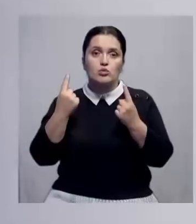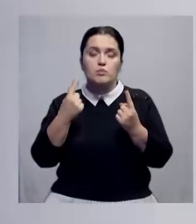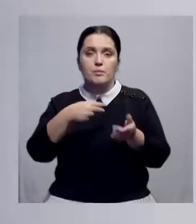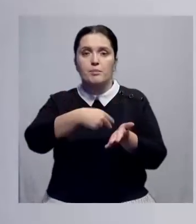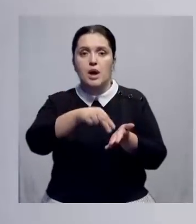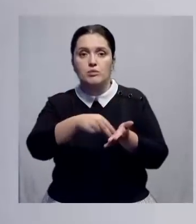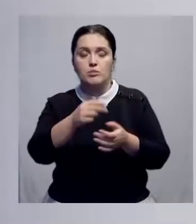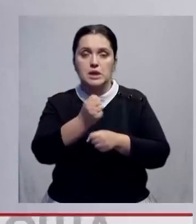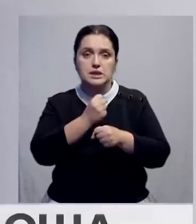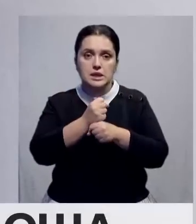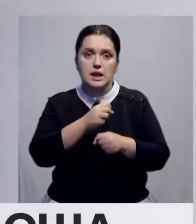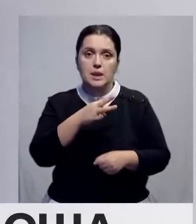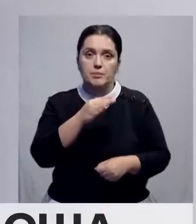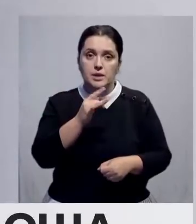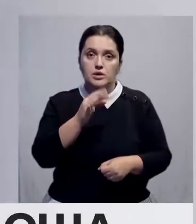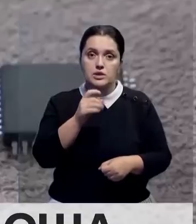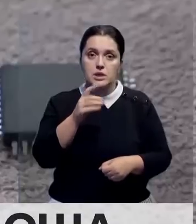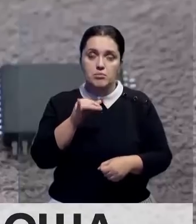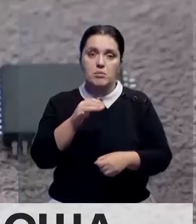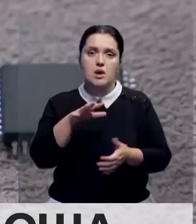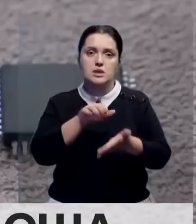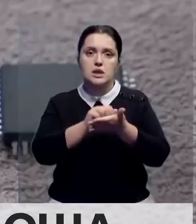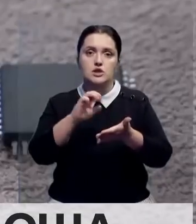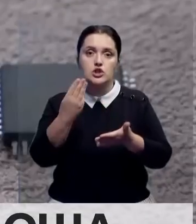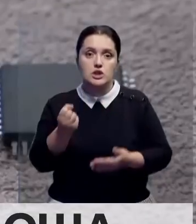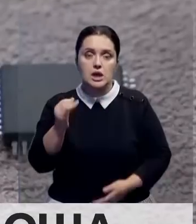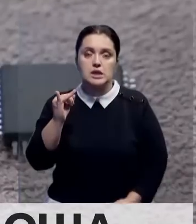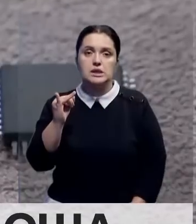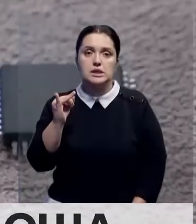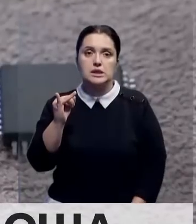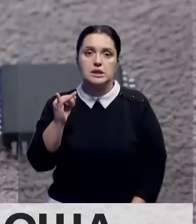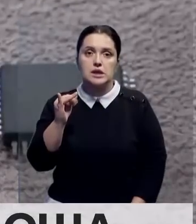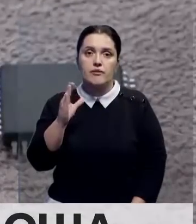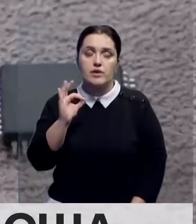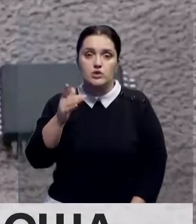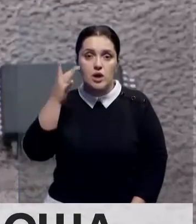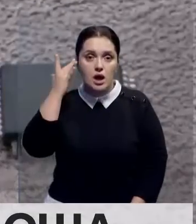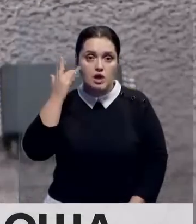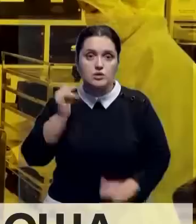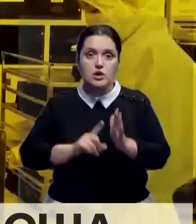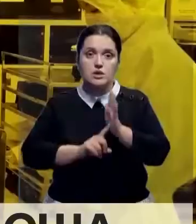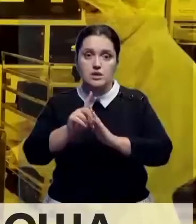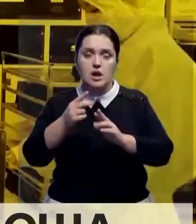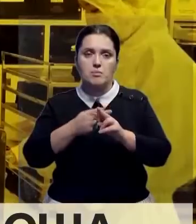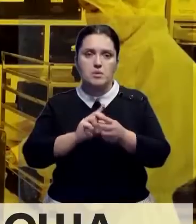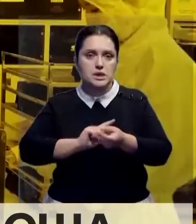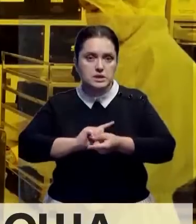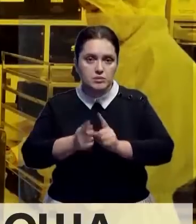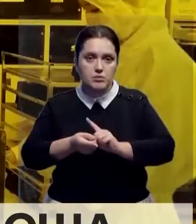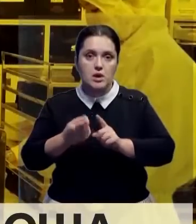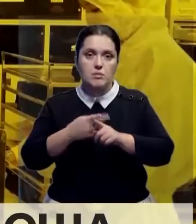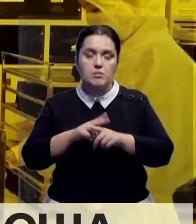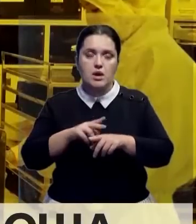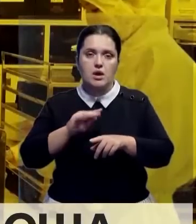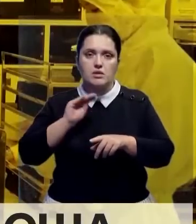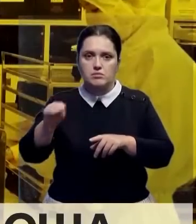потребителем. Изготовление микросхем в основном занимаются США и страны Восточной Азии. Сегодня началась так называемая промышленная революция, основанная